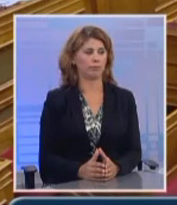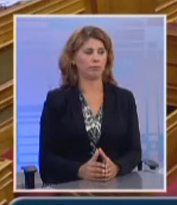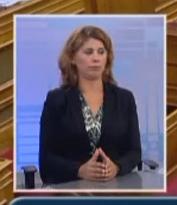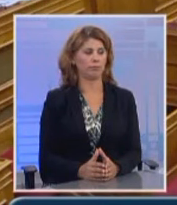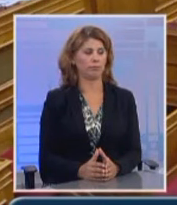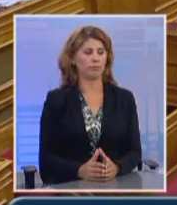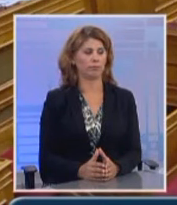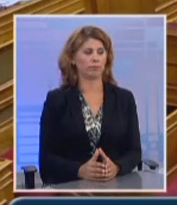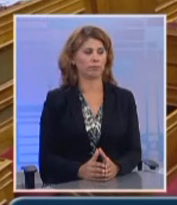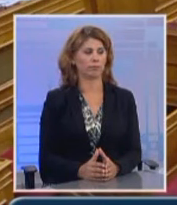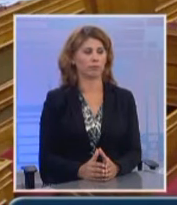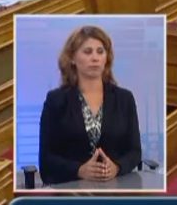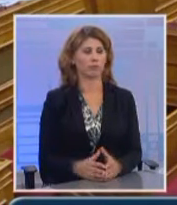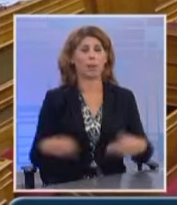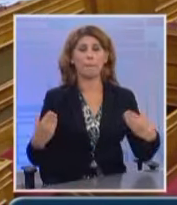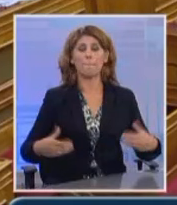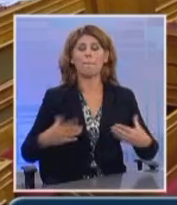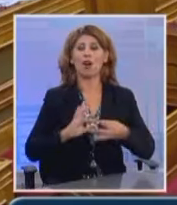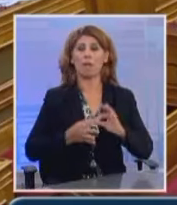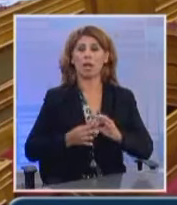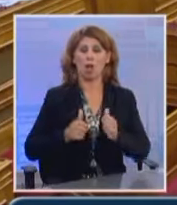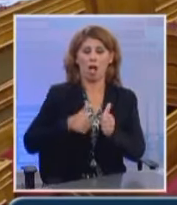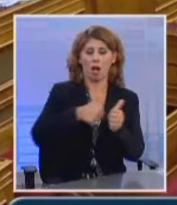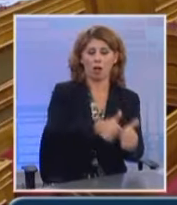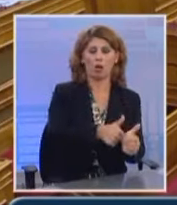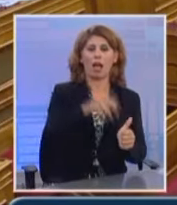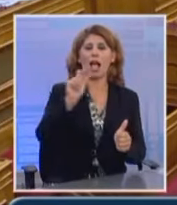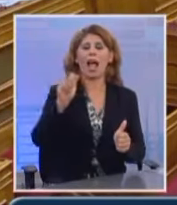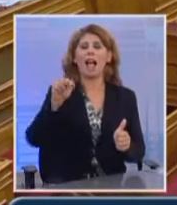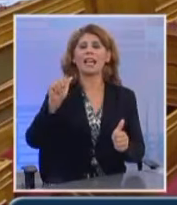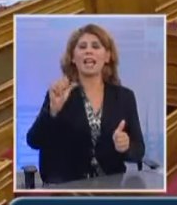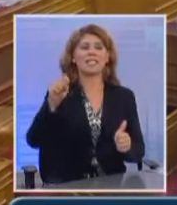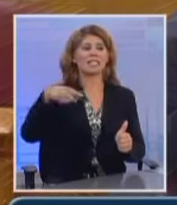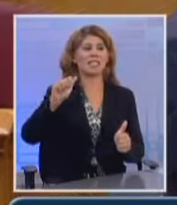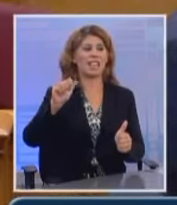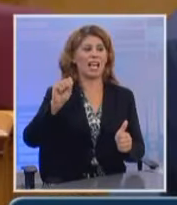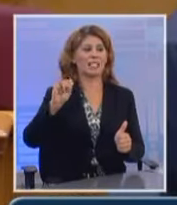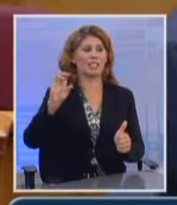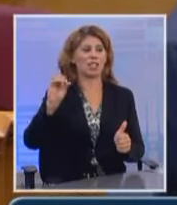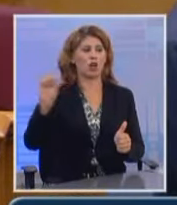Ο παραολυμπιακός ακόλουθος Αναστάσιος Κοστάρης.